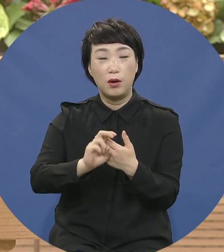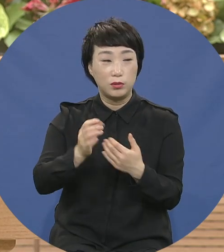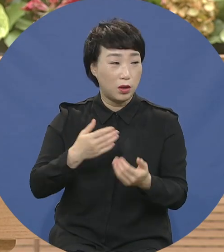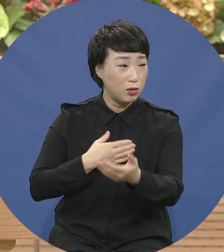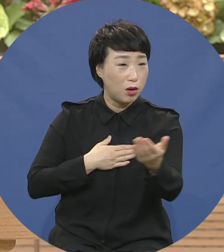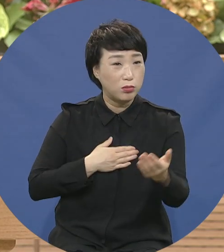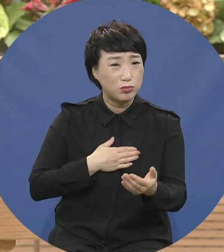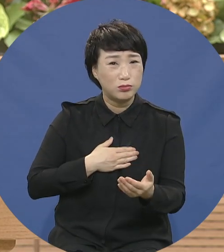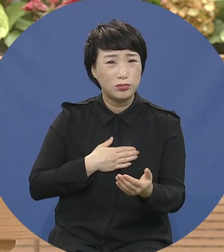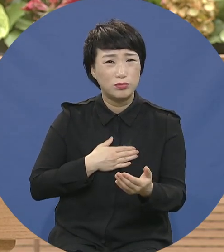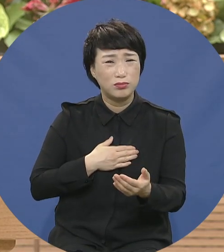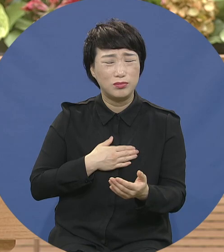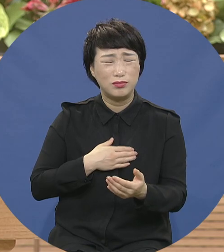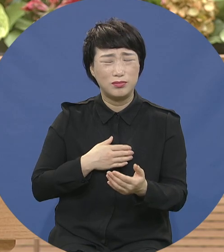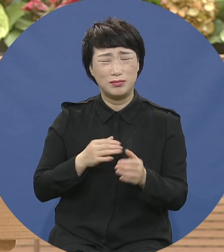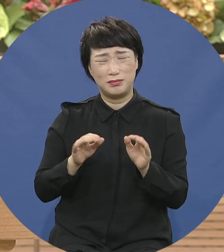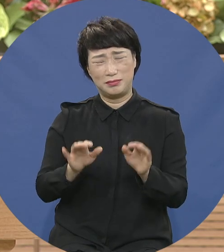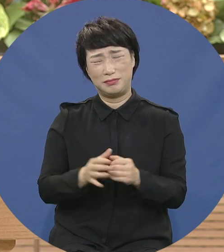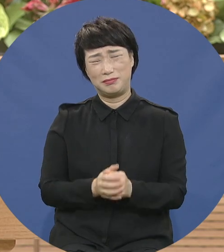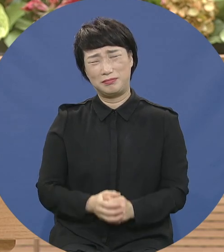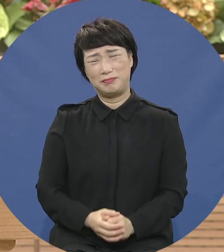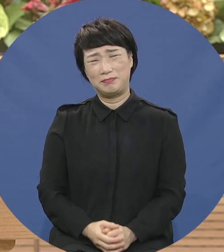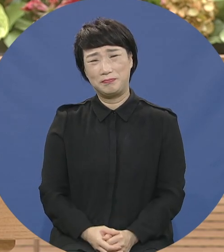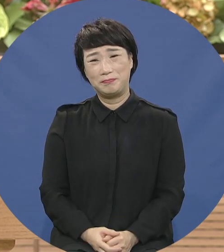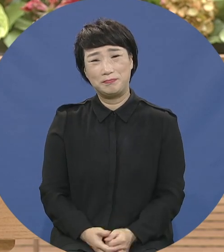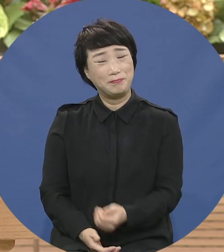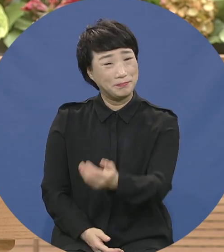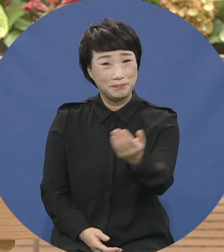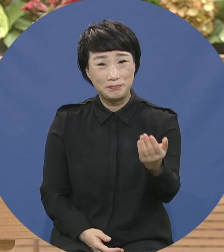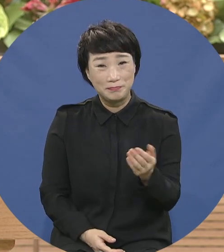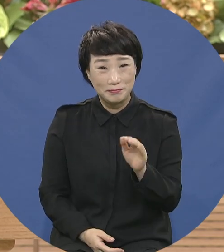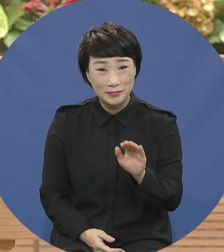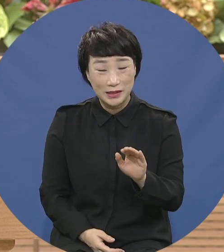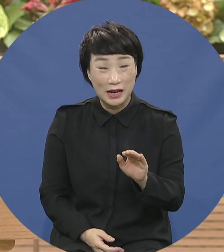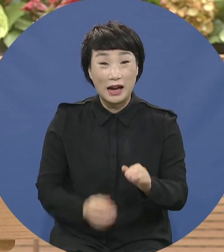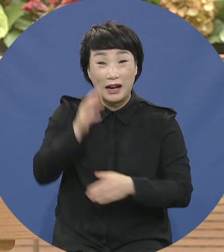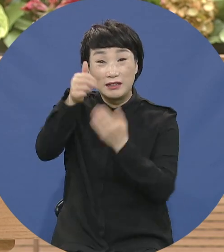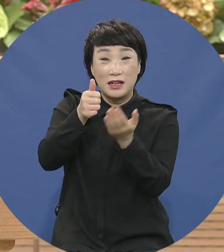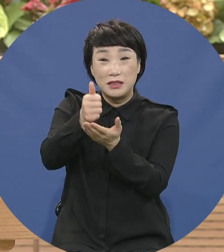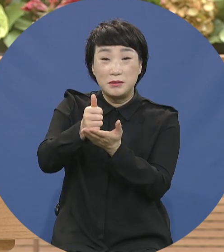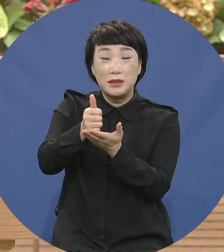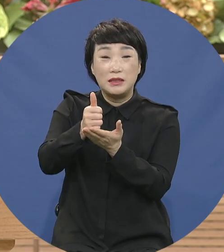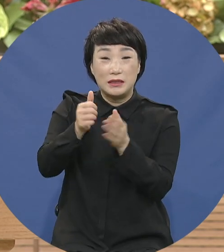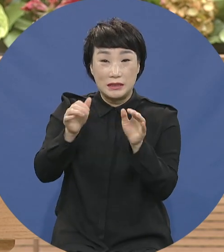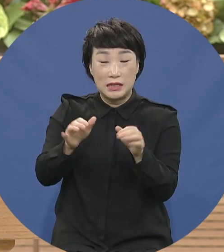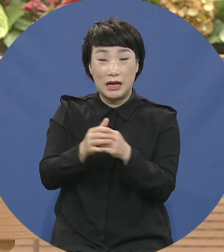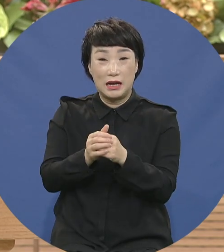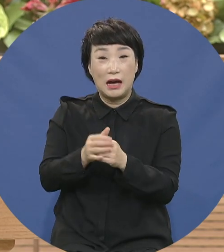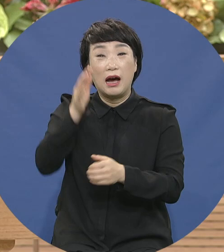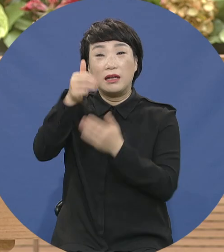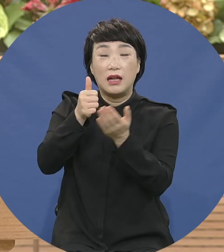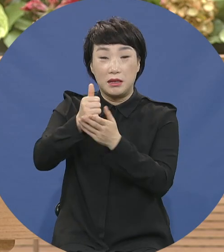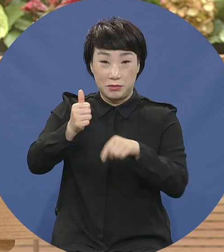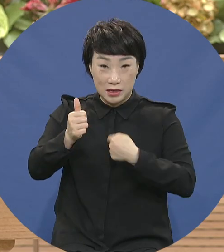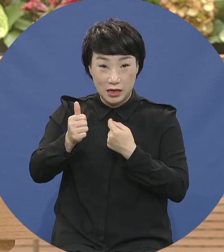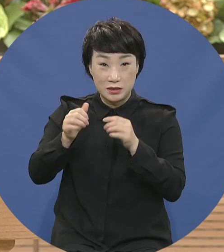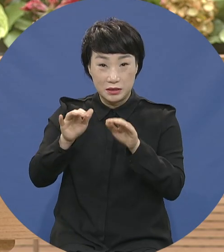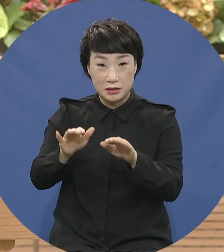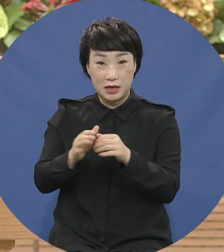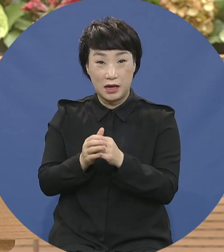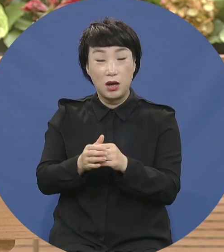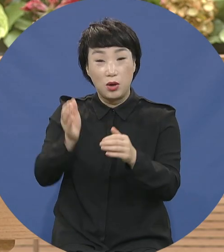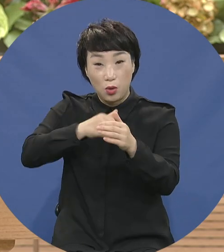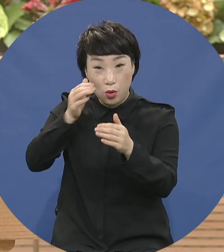한 번, 두 번이냐 이 말이요. 여러분, 하나님은 하나님